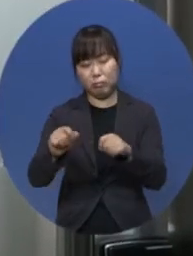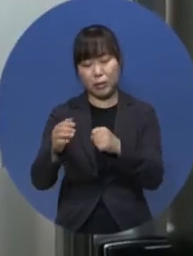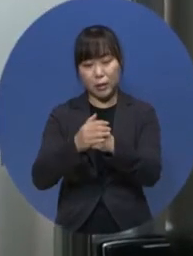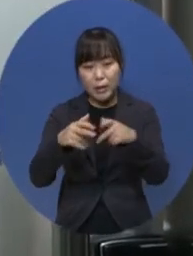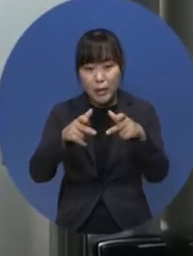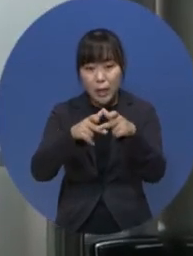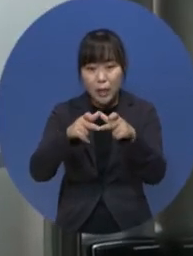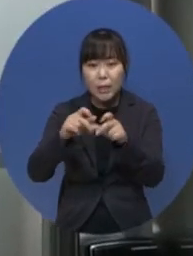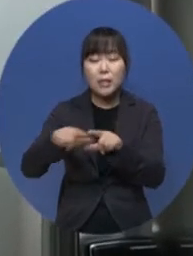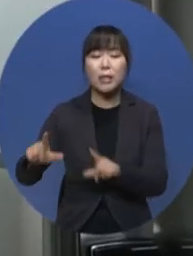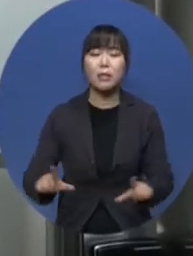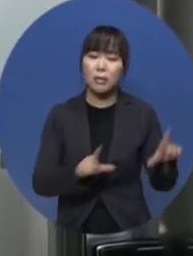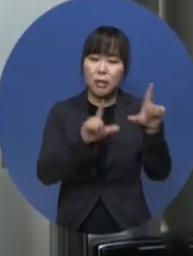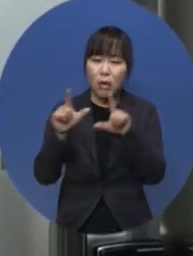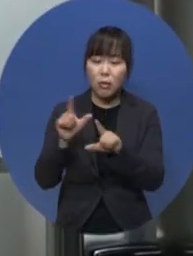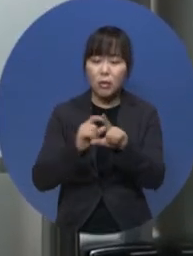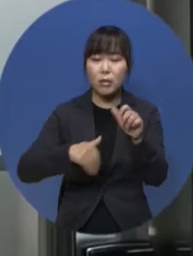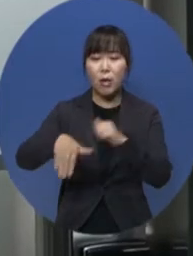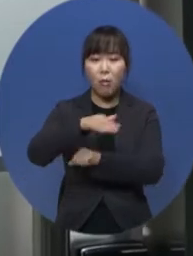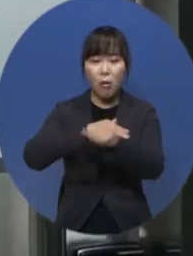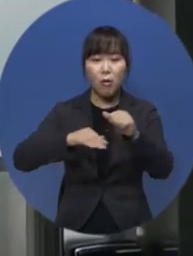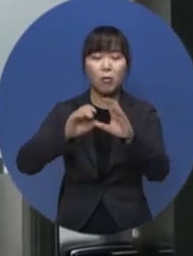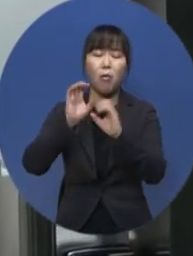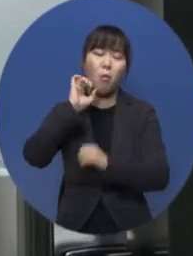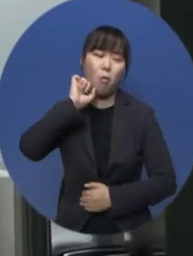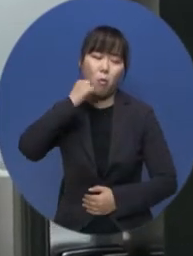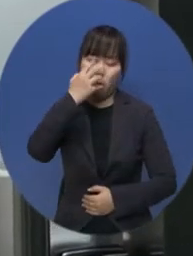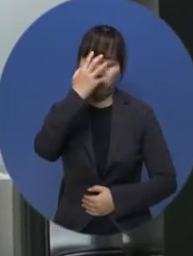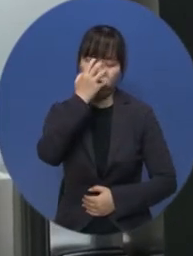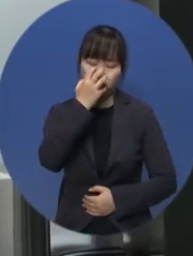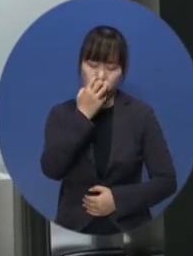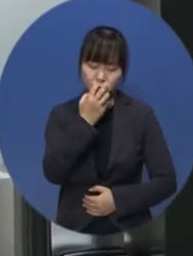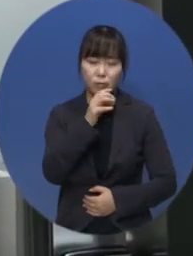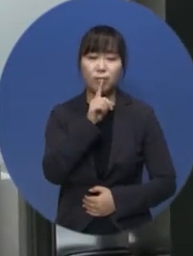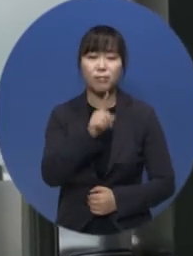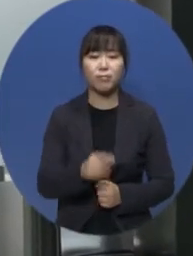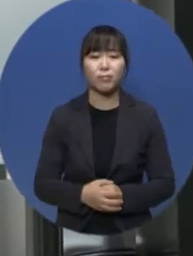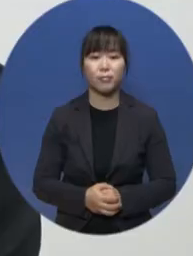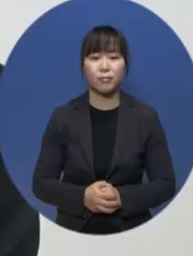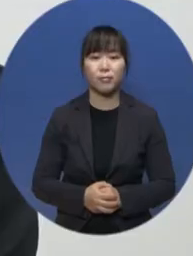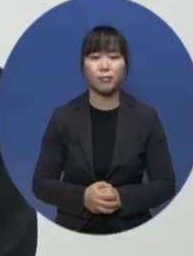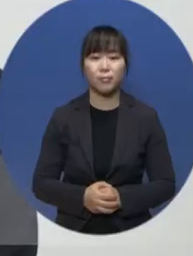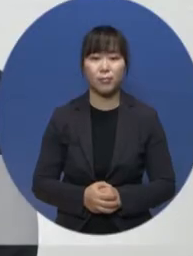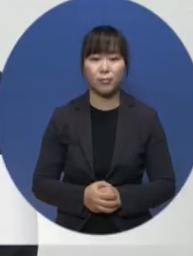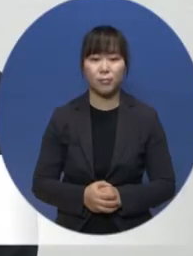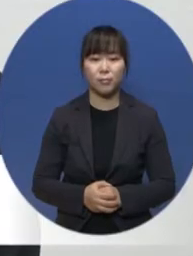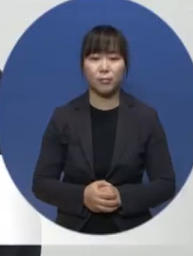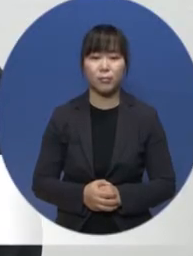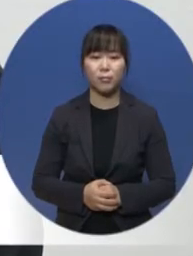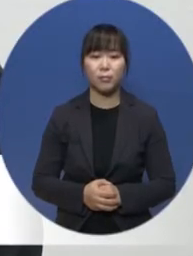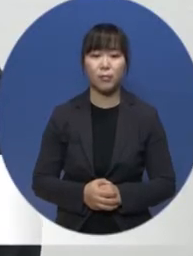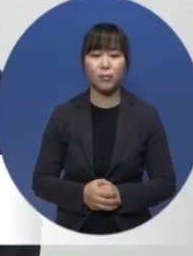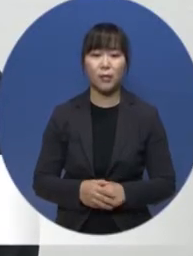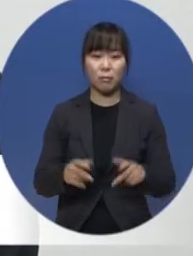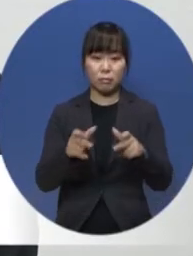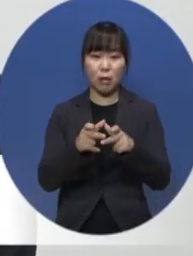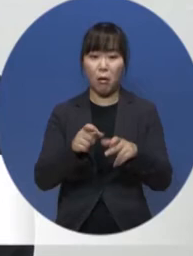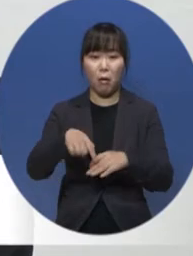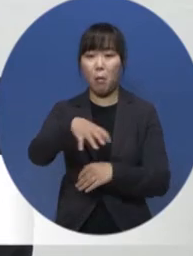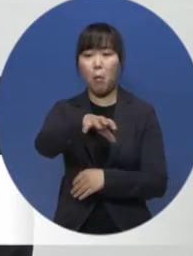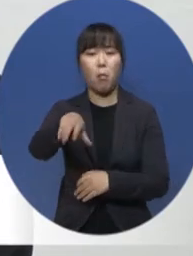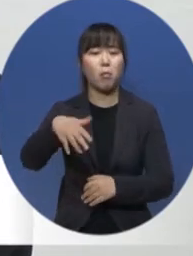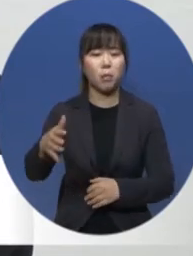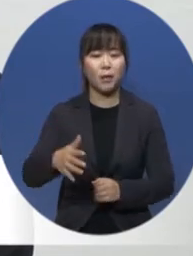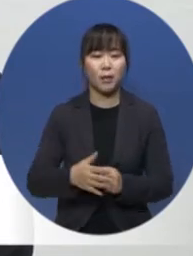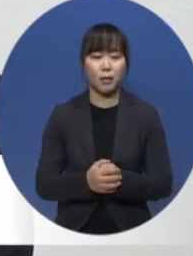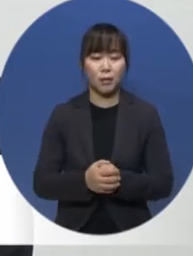장애인들의 일상은 더욱 어려운 환경에 우울 증세를 보이고 있다고 말했습니다. 장애인들이 갈 데가 없어요.